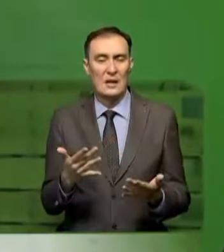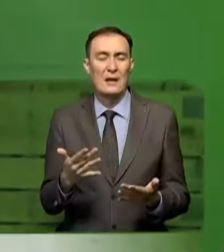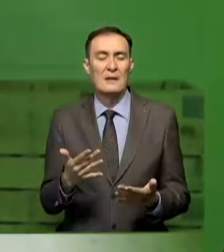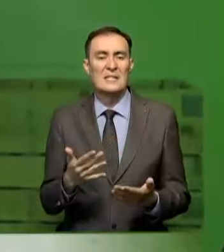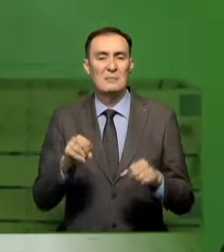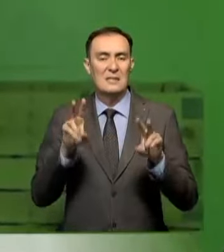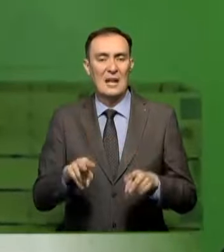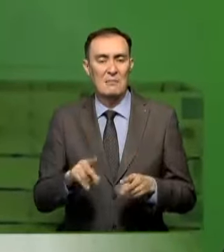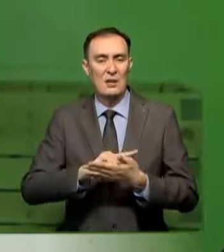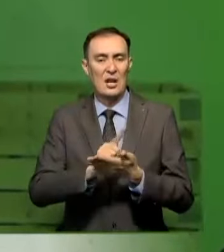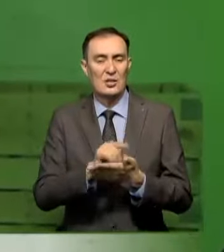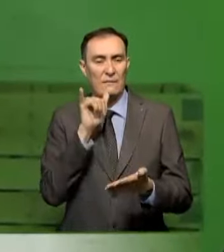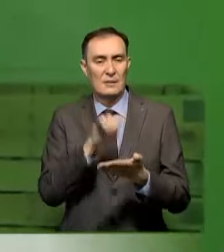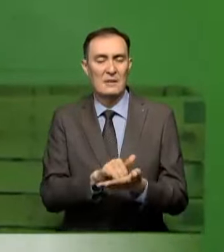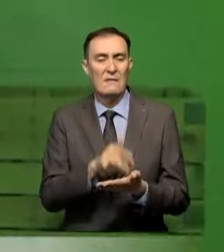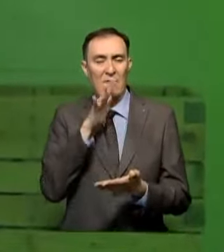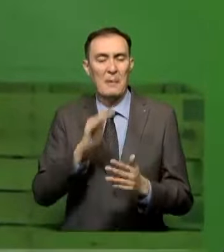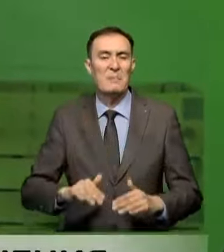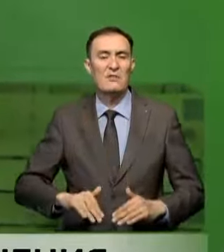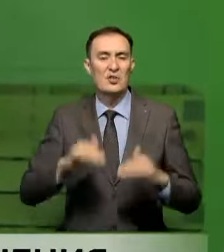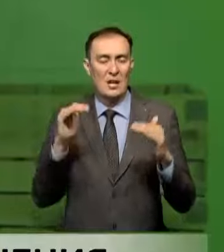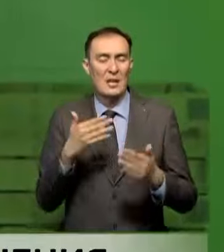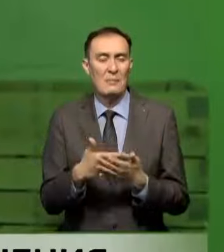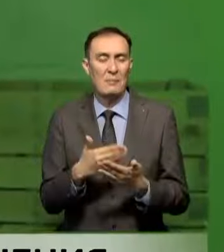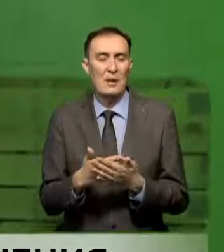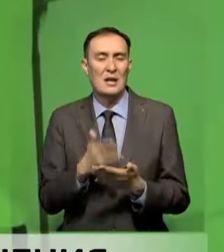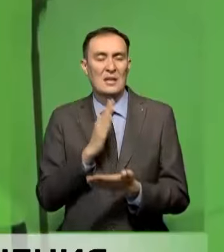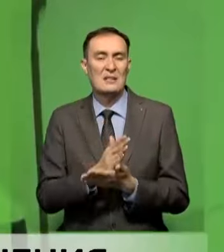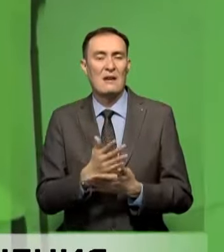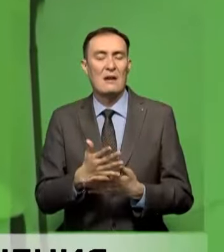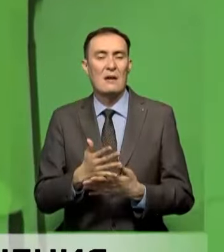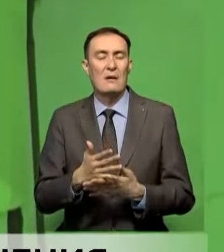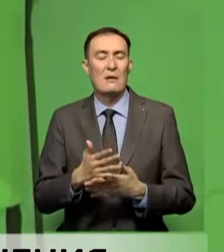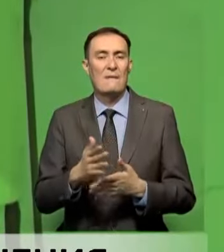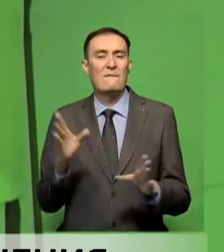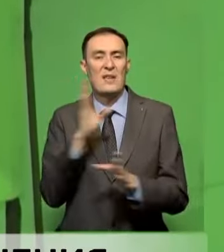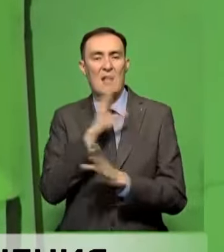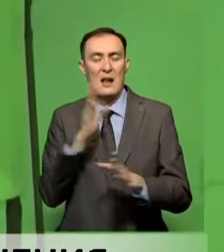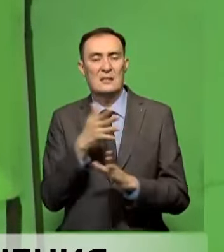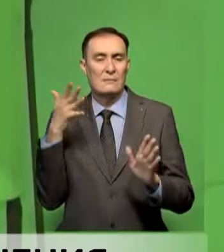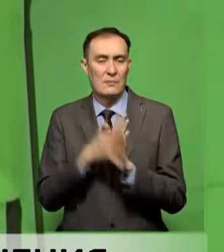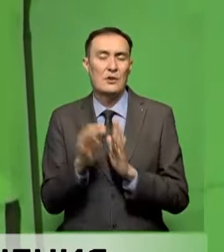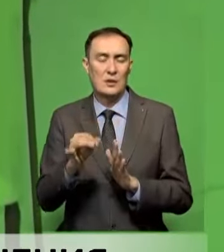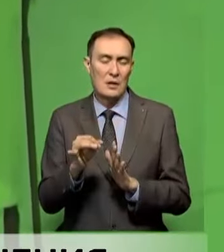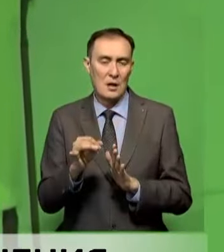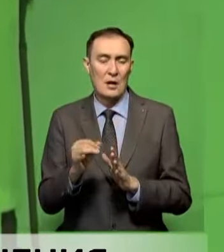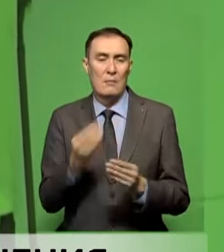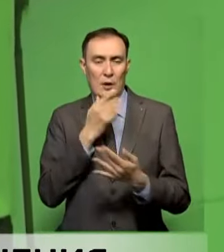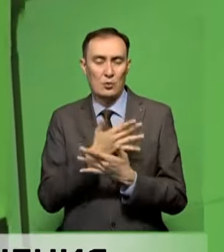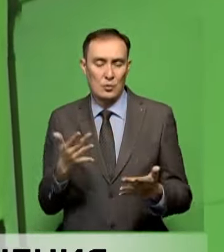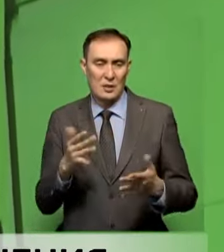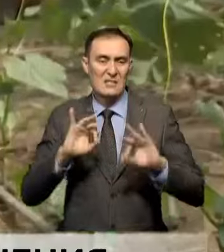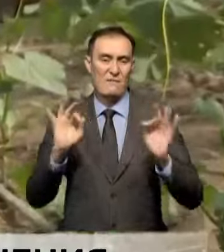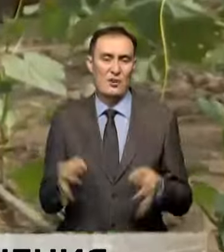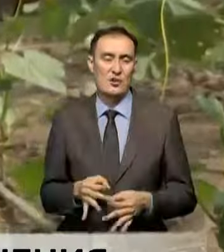фиксируются специальными датчиками, и при превышении у нас специально идет вентиляция, и поэтому продукт чувствует себя в